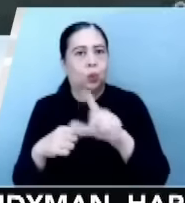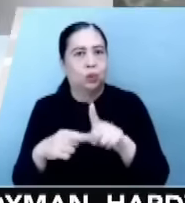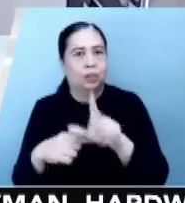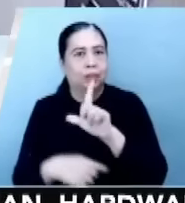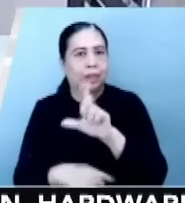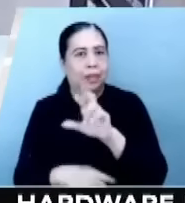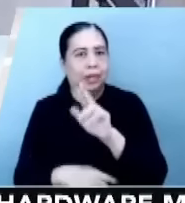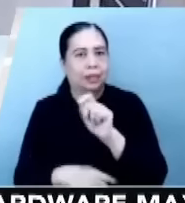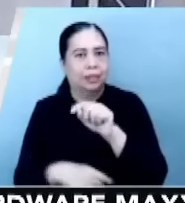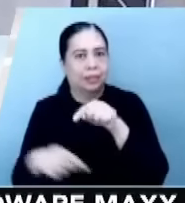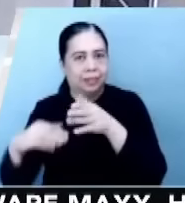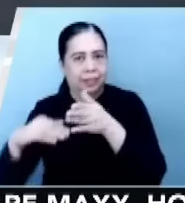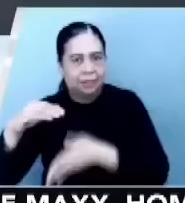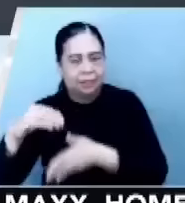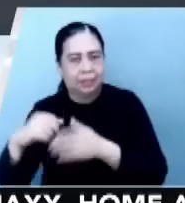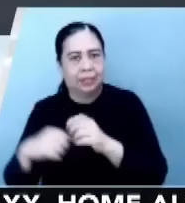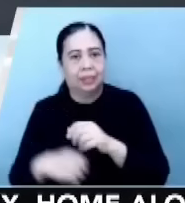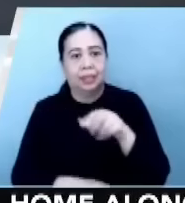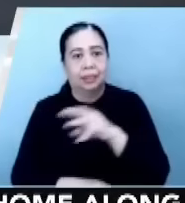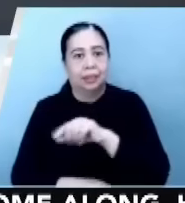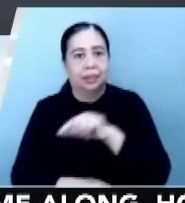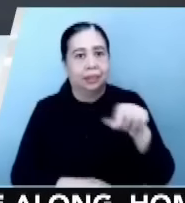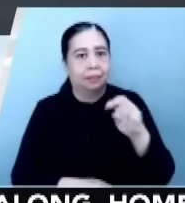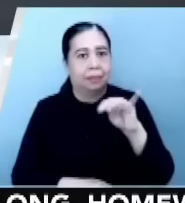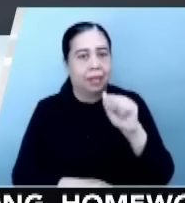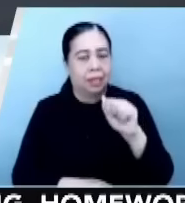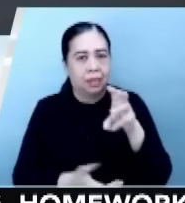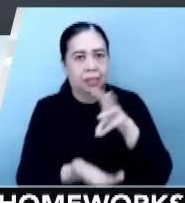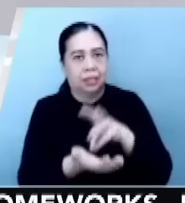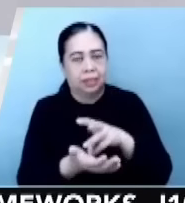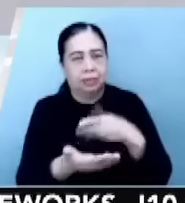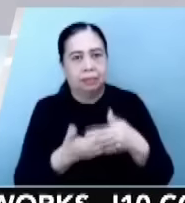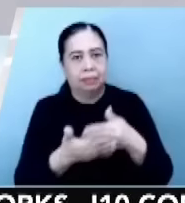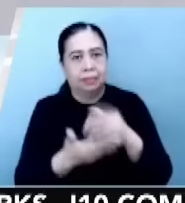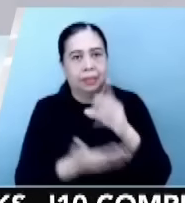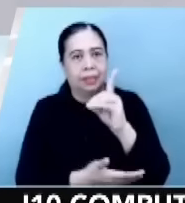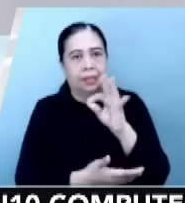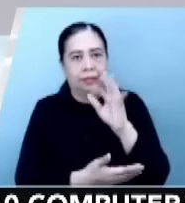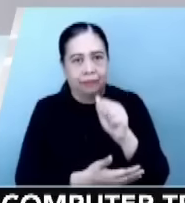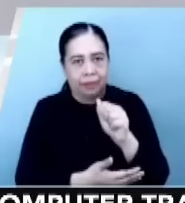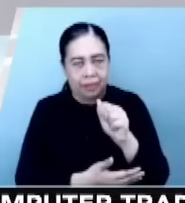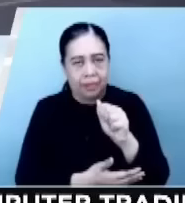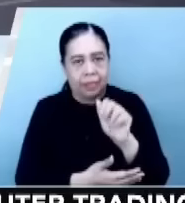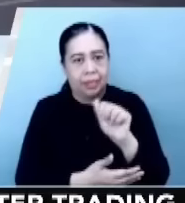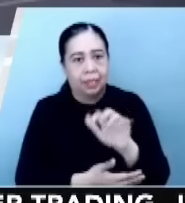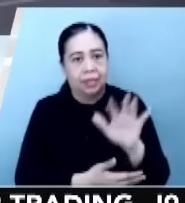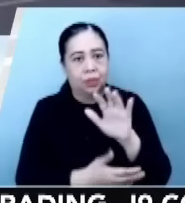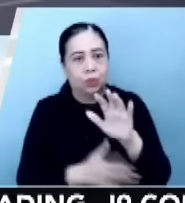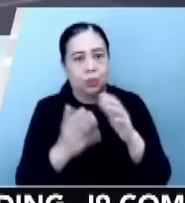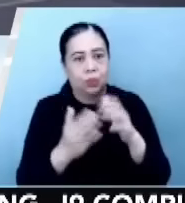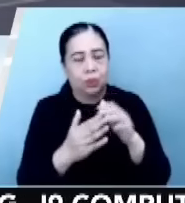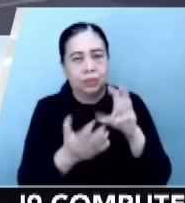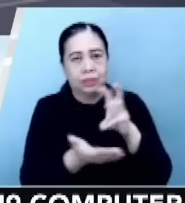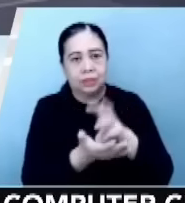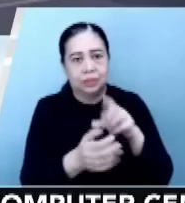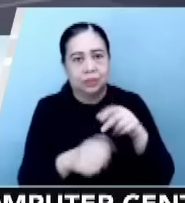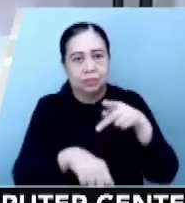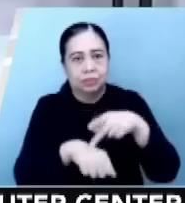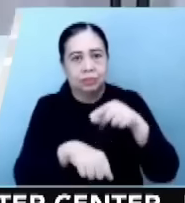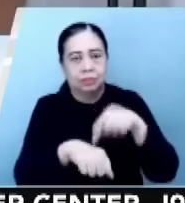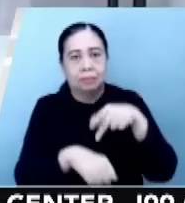1. Ang MIA Station ito dadaan malapit sa DFA Asiana. Ang Asia World Station sa mismong Paranaque Integrated